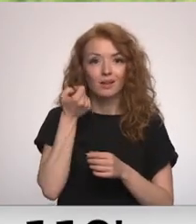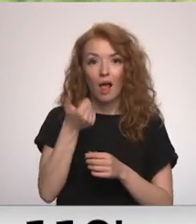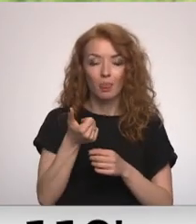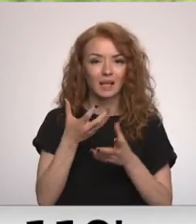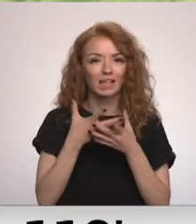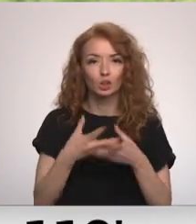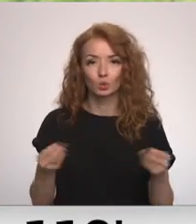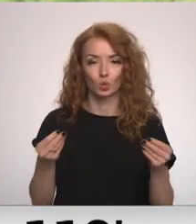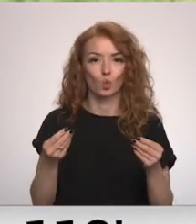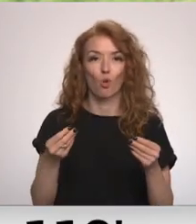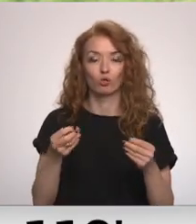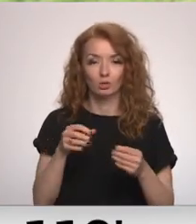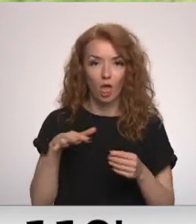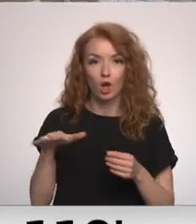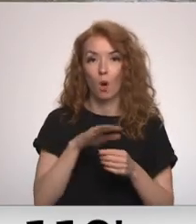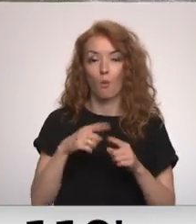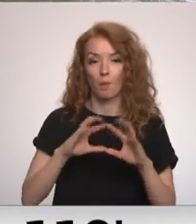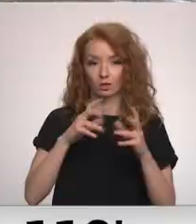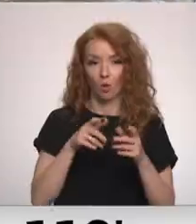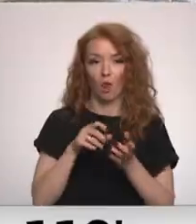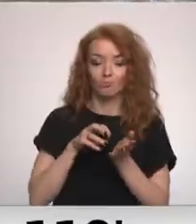izzūdoši kopumā gan Eiropā, gan pasaulē.